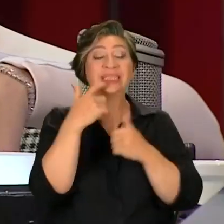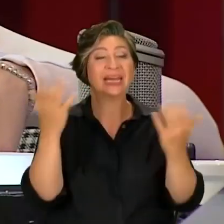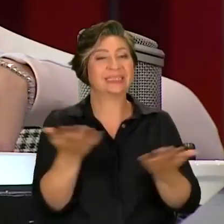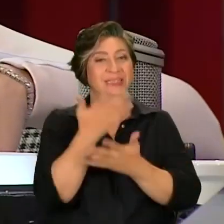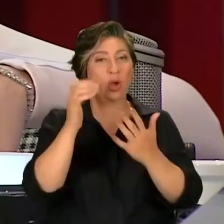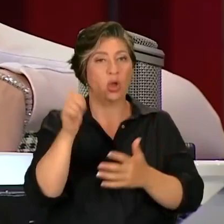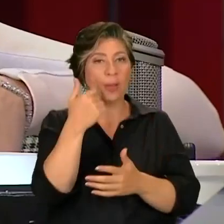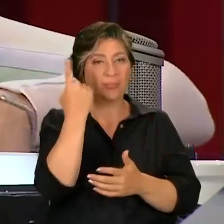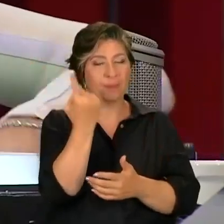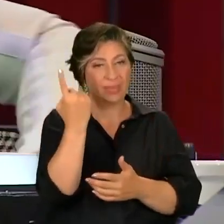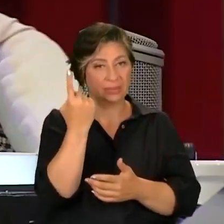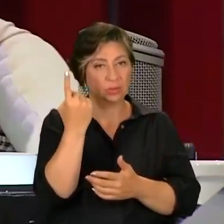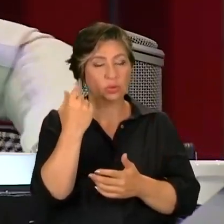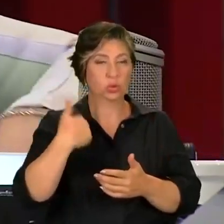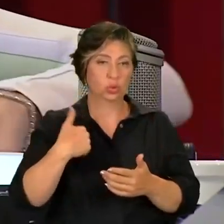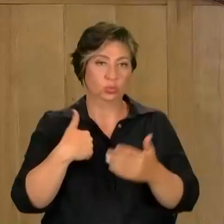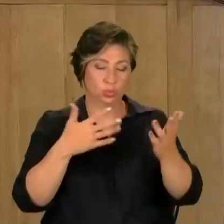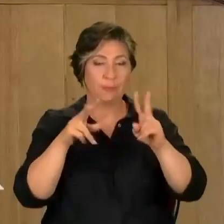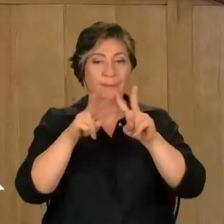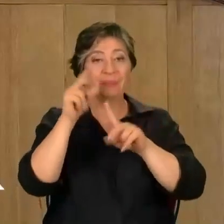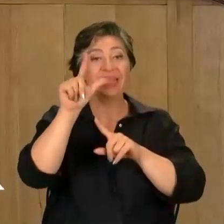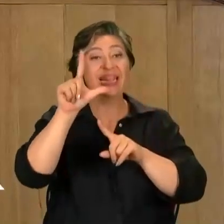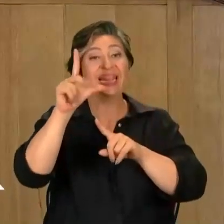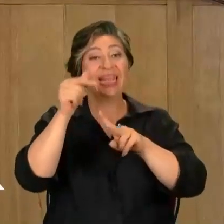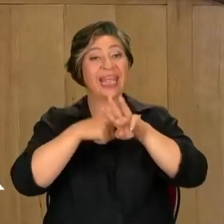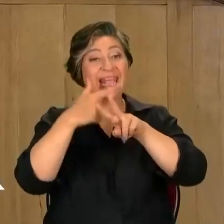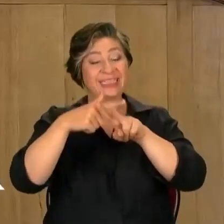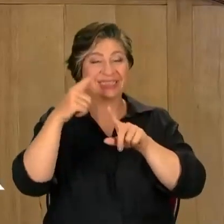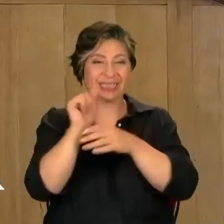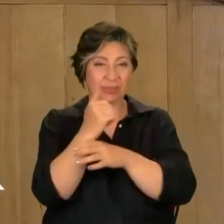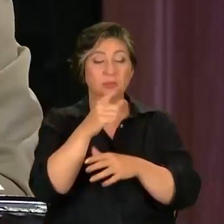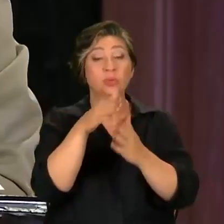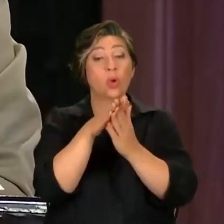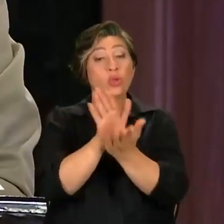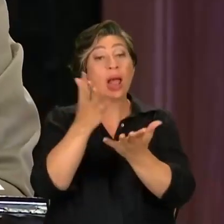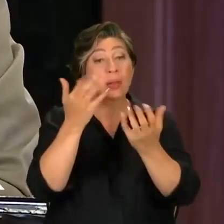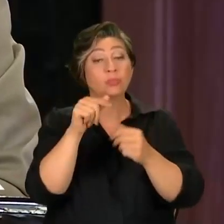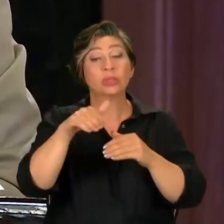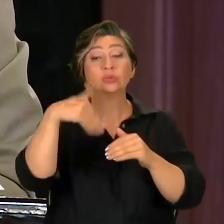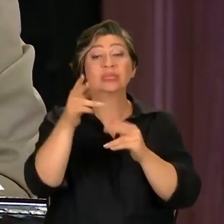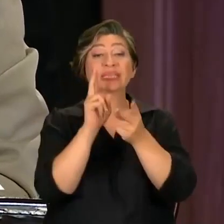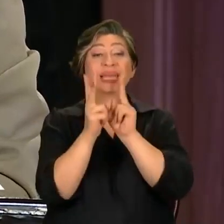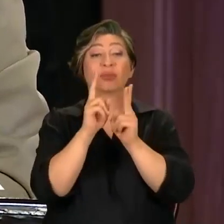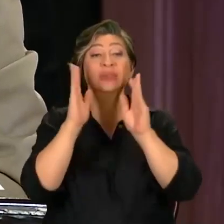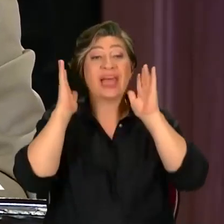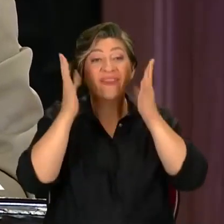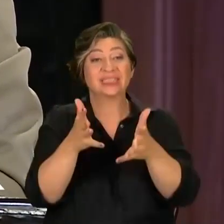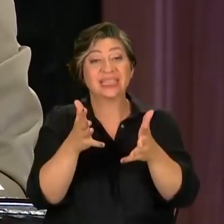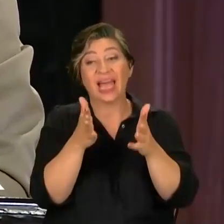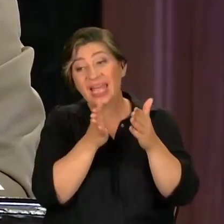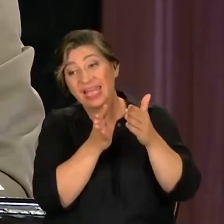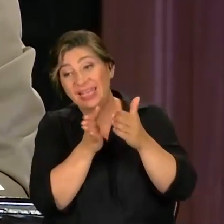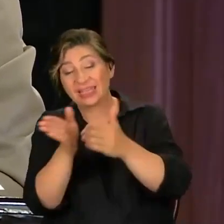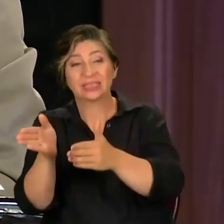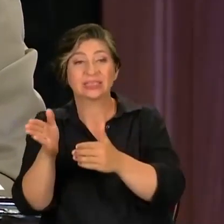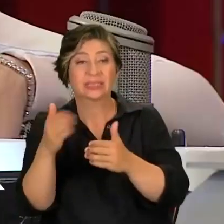eden önemli bir kurumdur Milliyet Sanat. Ödül almak bundan sonra tiyatroya daha fazla ağırlık vermek